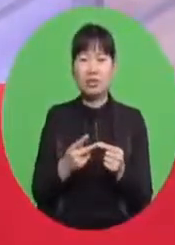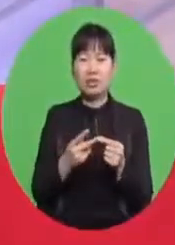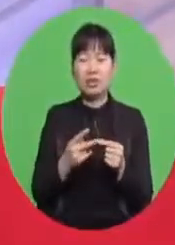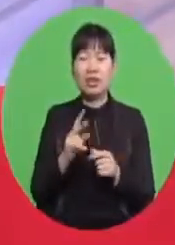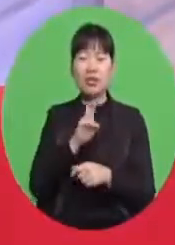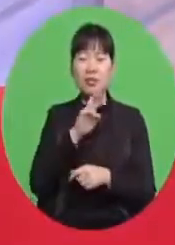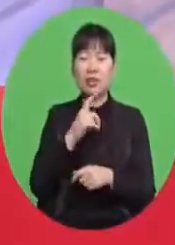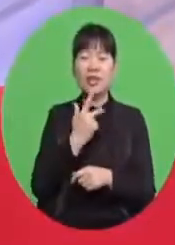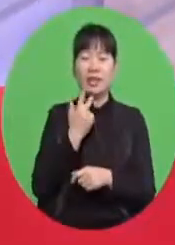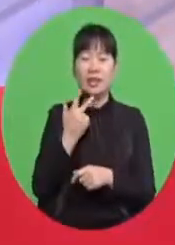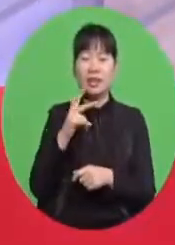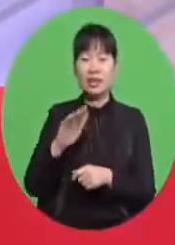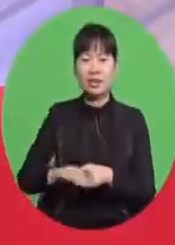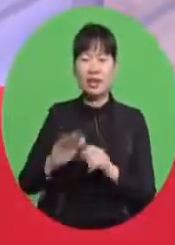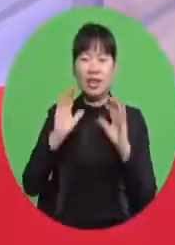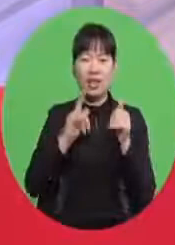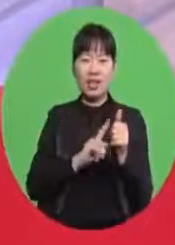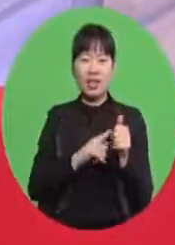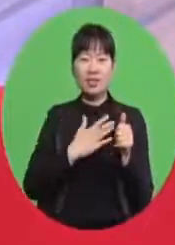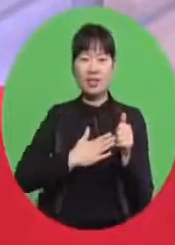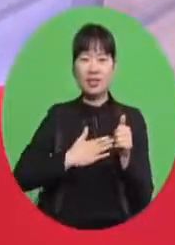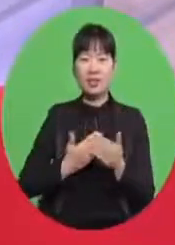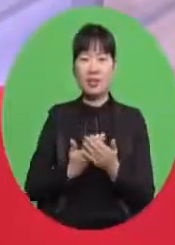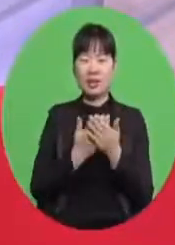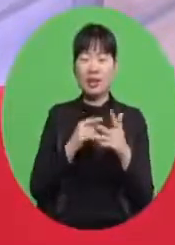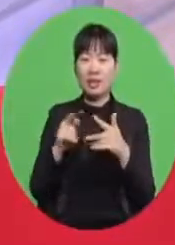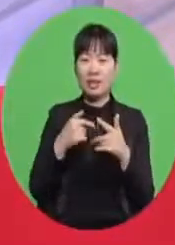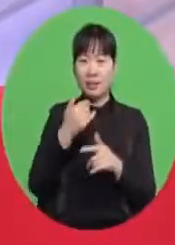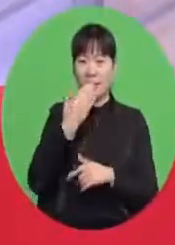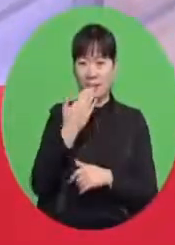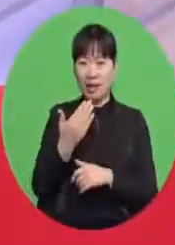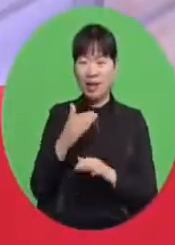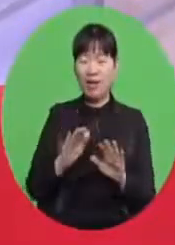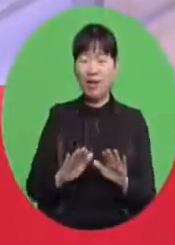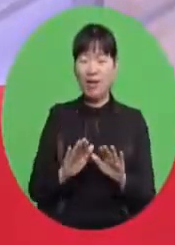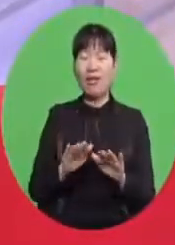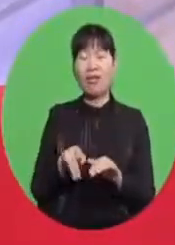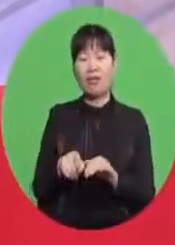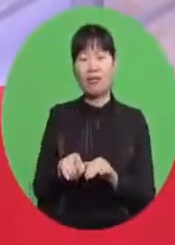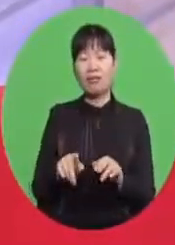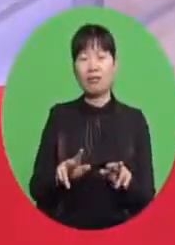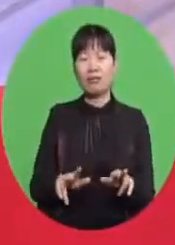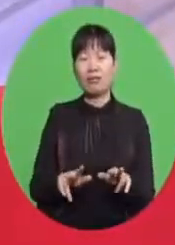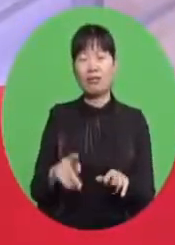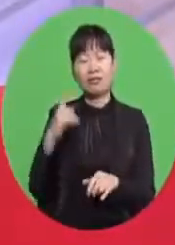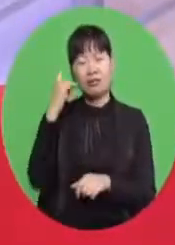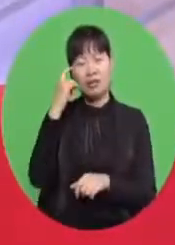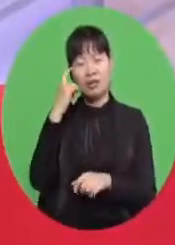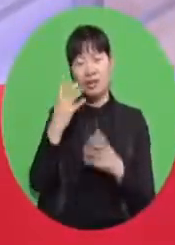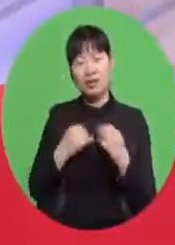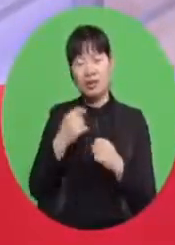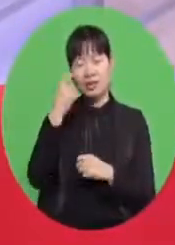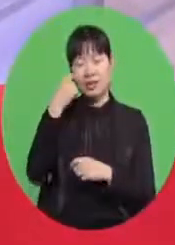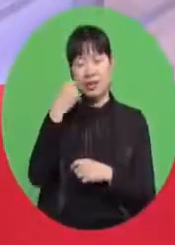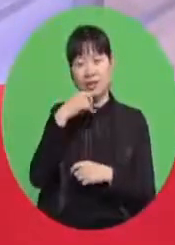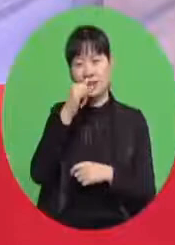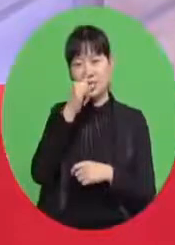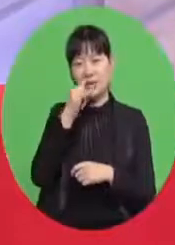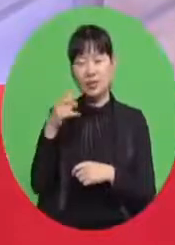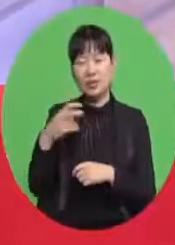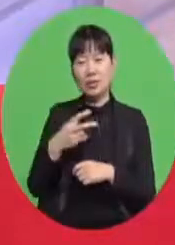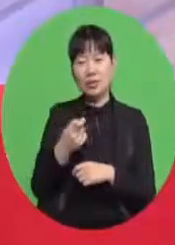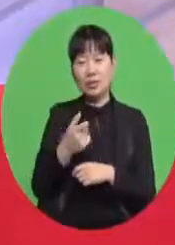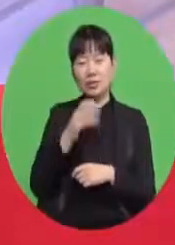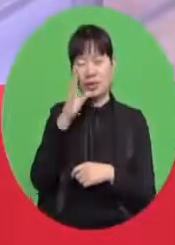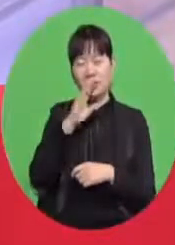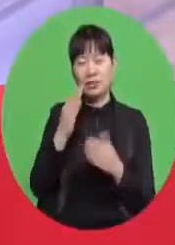만 7세 이하 아동들의 정서 발달을 이해하시면은 아, 얘네들이 이렇게 왜 이렇게 많이 징징대고 조금